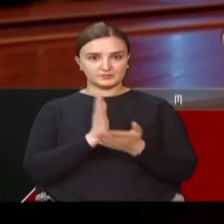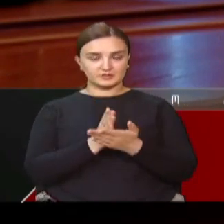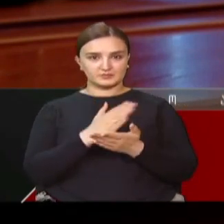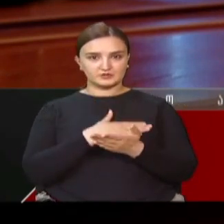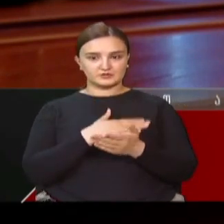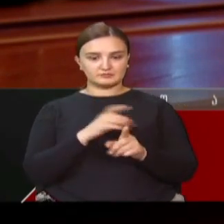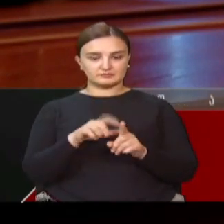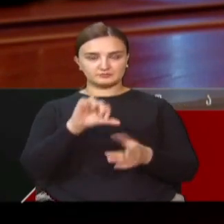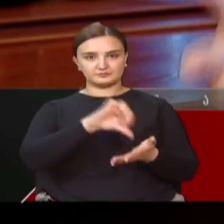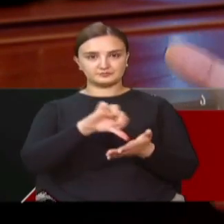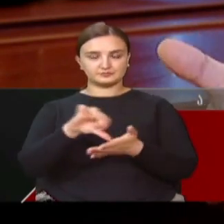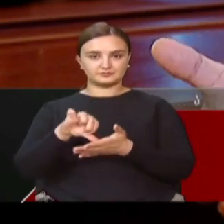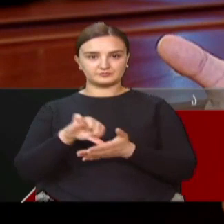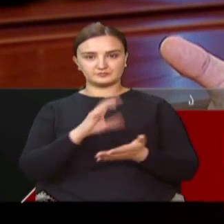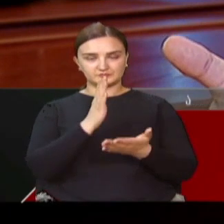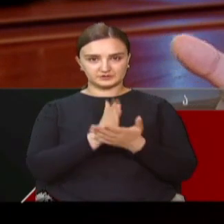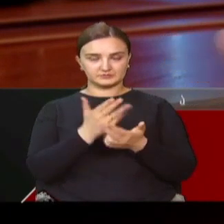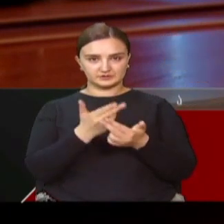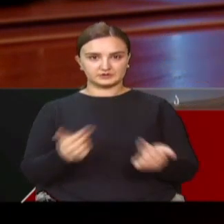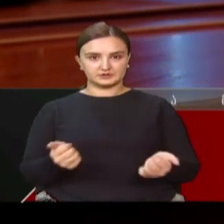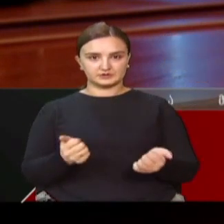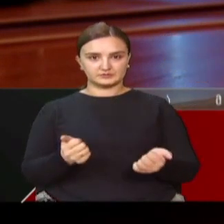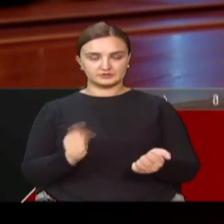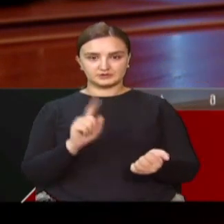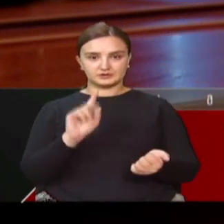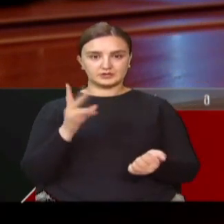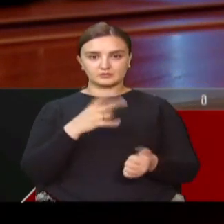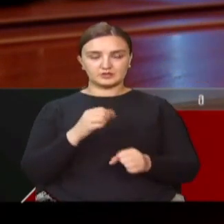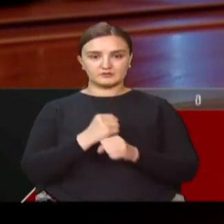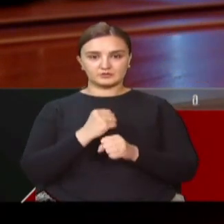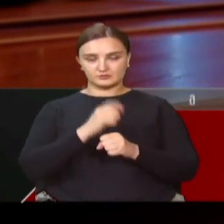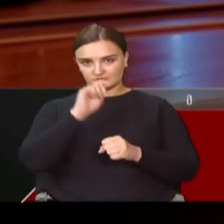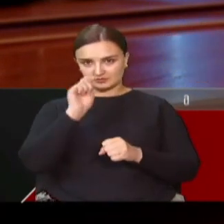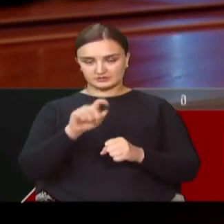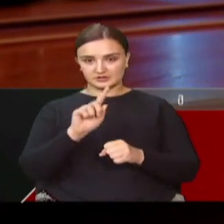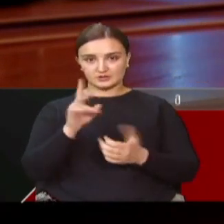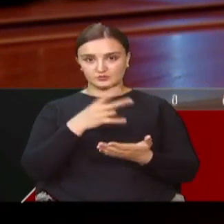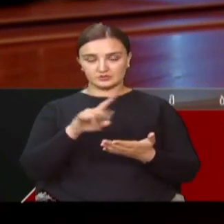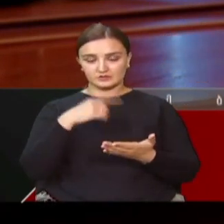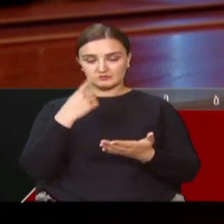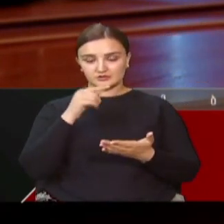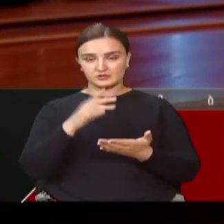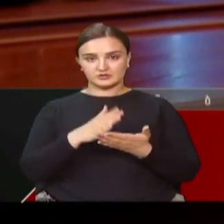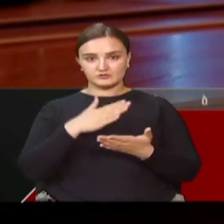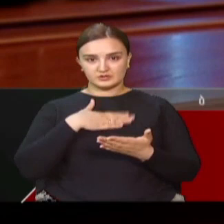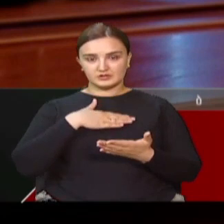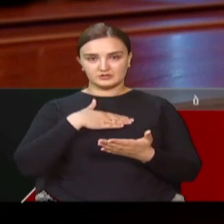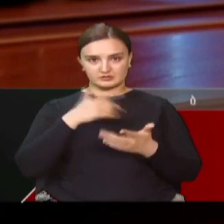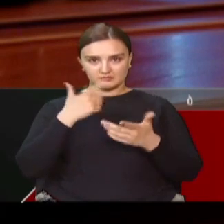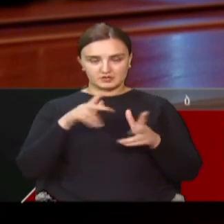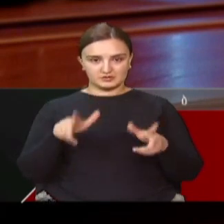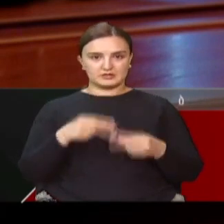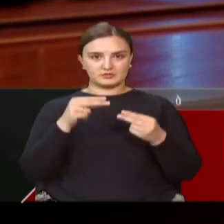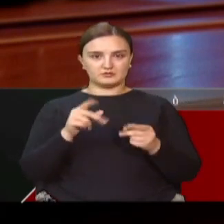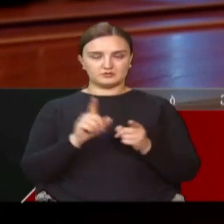წინ გამოსვლელი, პირდაპირ აღიარებით ჩვენებებს იძლევა. Რაც არ უნდა გაგვიკეთოს უკრაინამ და რაც არ უნდა თქვასო, ის არის ჩვენი მამა, მარჩენალი,